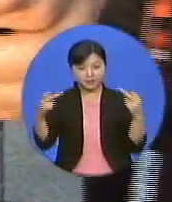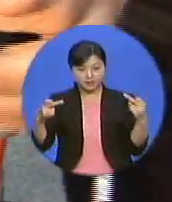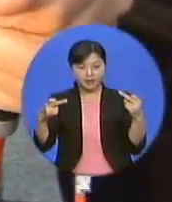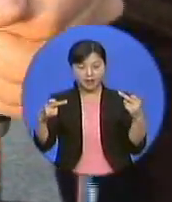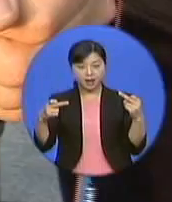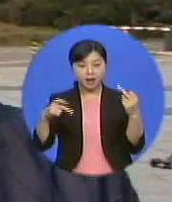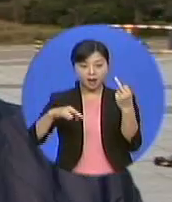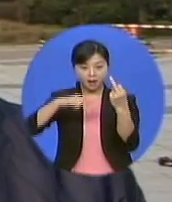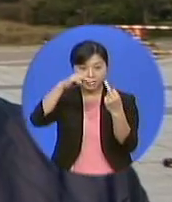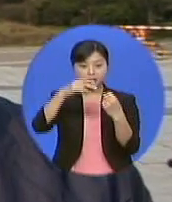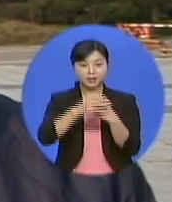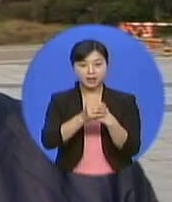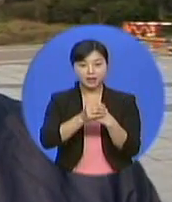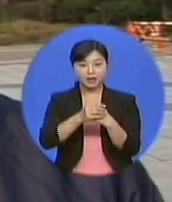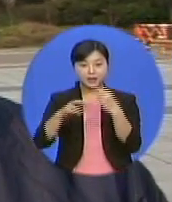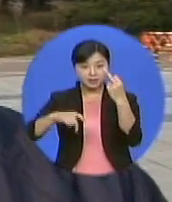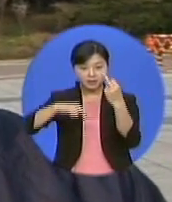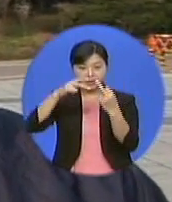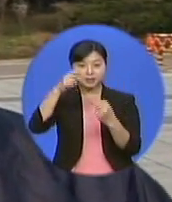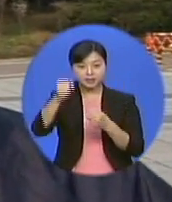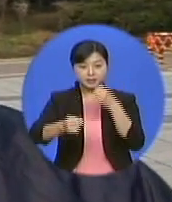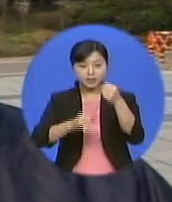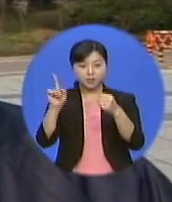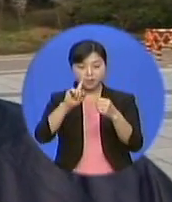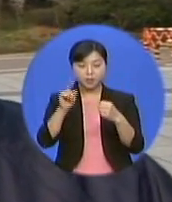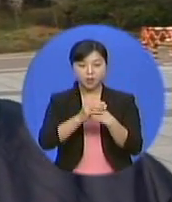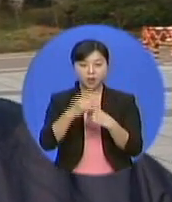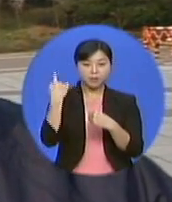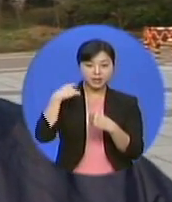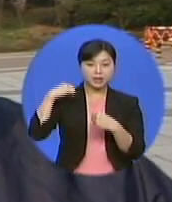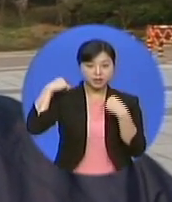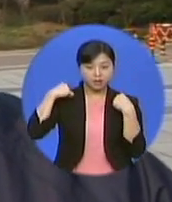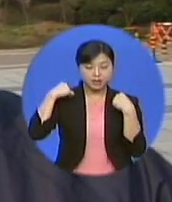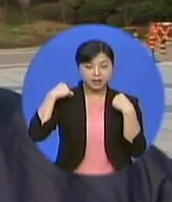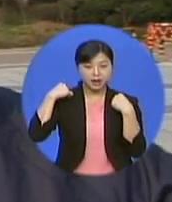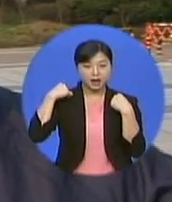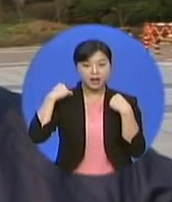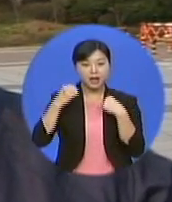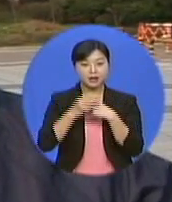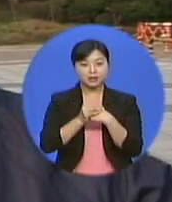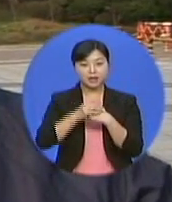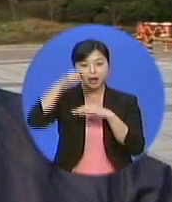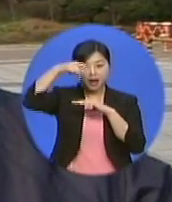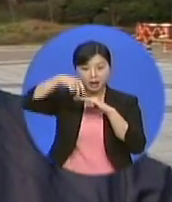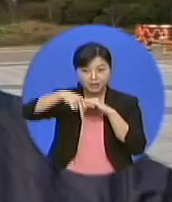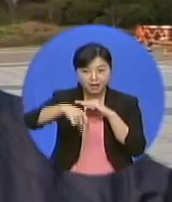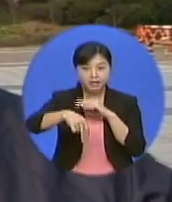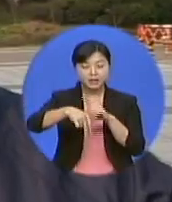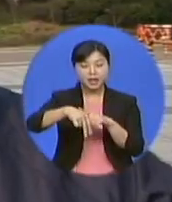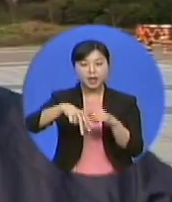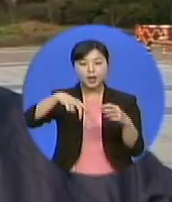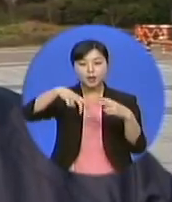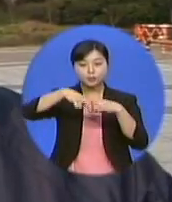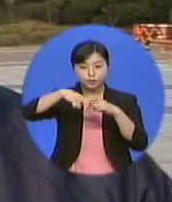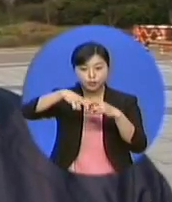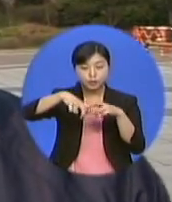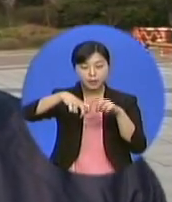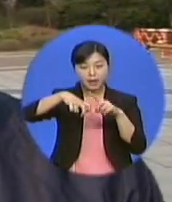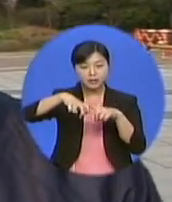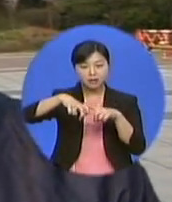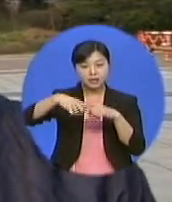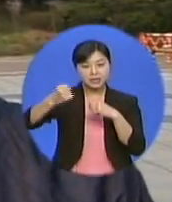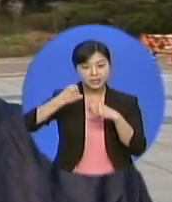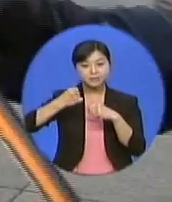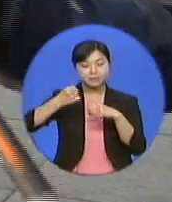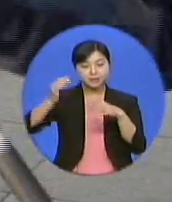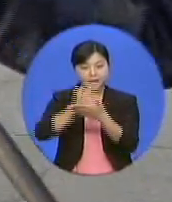스틱을 사용하죠. 근데 등산 스틱은 우리가 주로 이제 배낭에 넣었다가 하산할 때 무릎을 가는 그런 체중의 분산을 시켜주기 위해서 이제